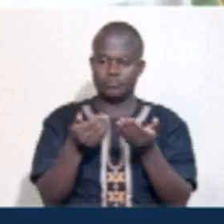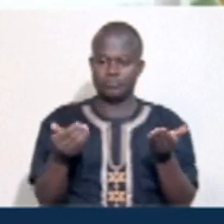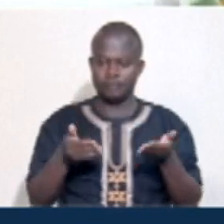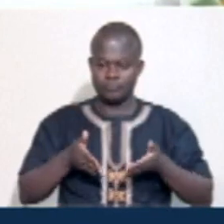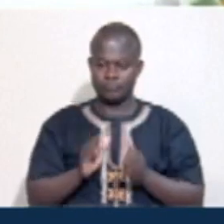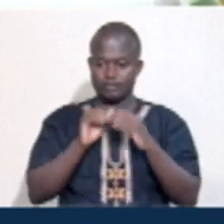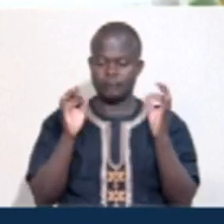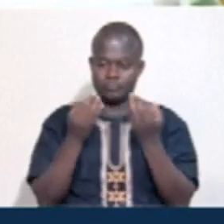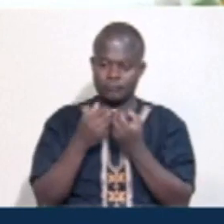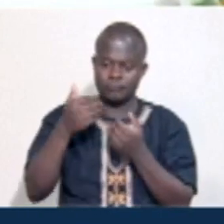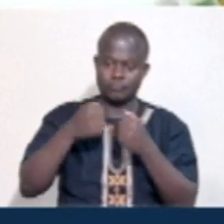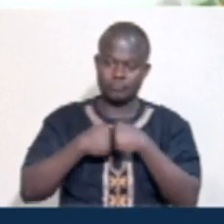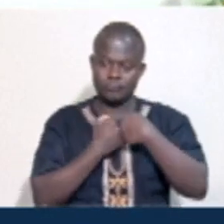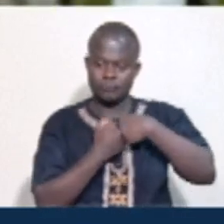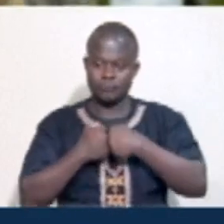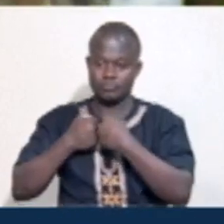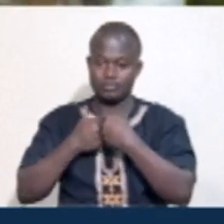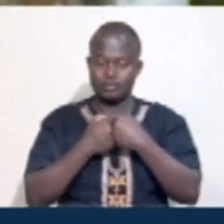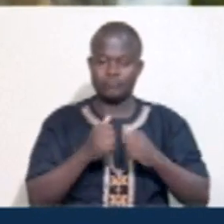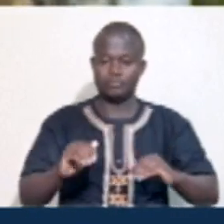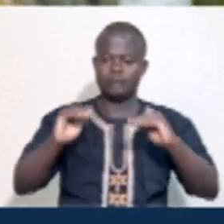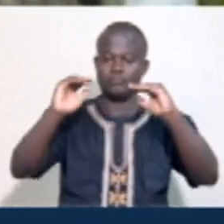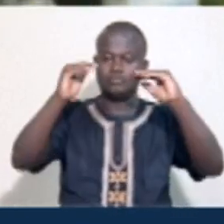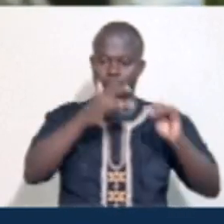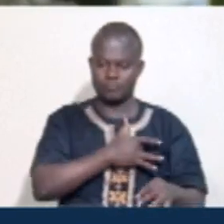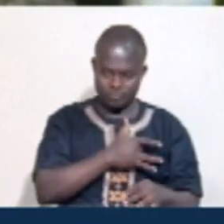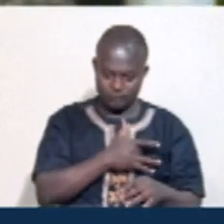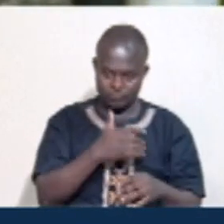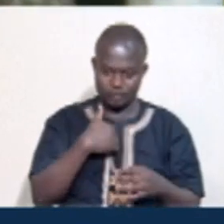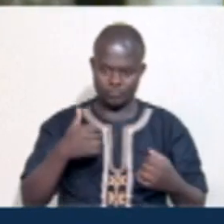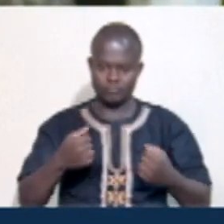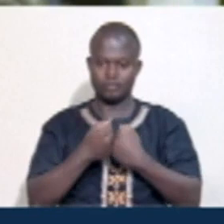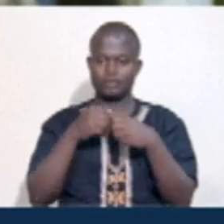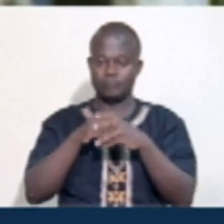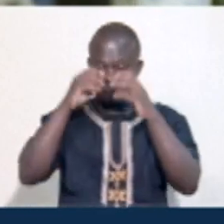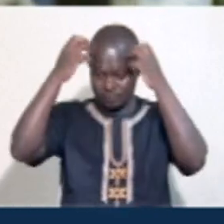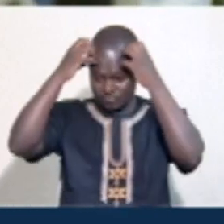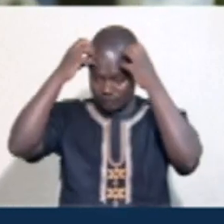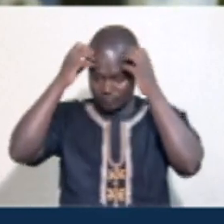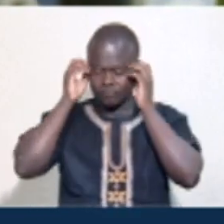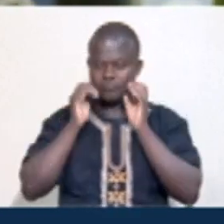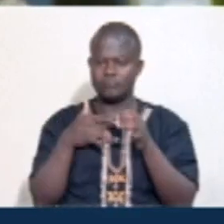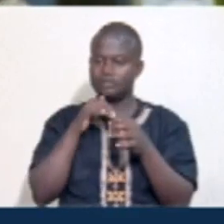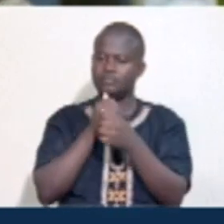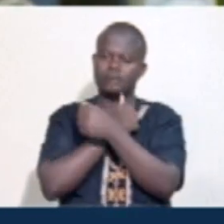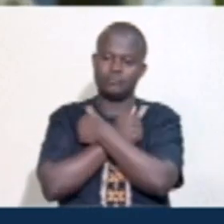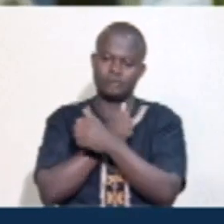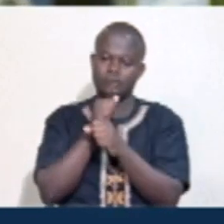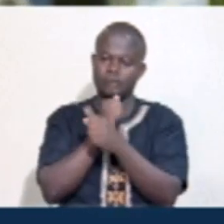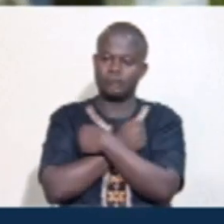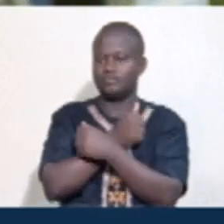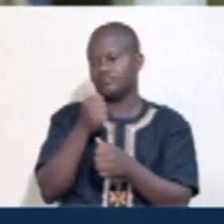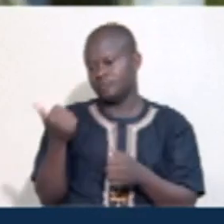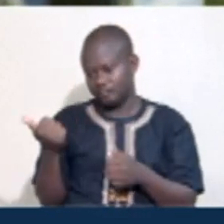uvukiye muryango uhorana amakimbirane akurana ibikomere bimugiraho ingaruka zirimo amahane akabije kumva adakunzwe nawe ntakunda